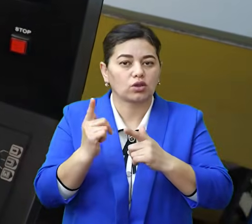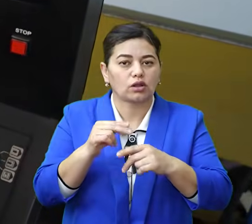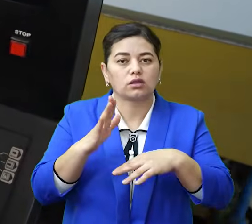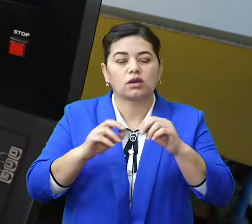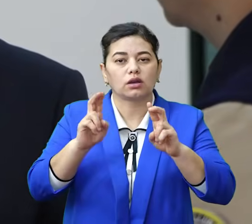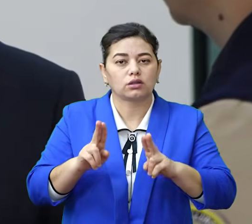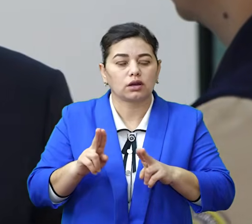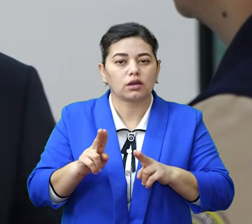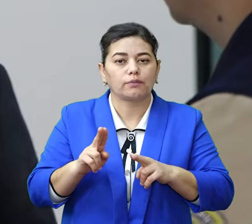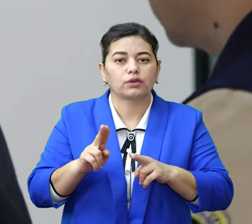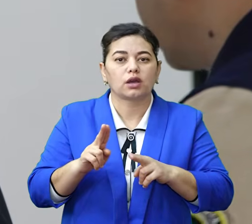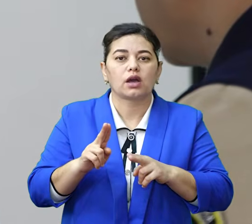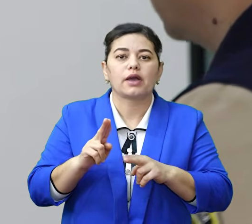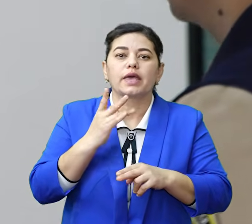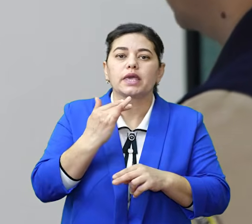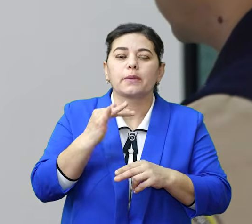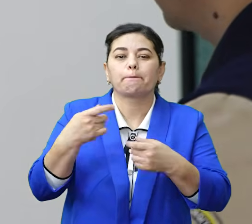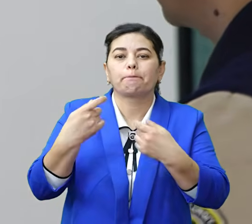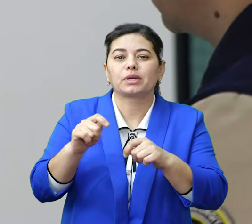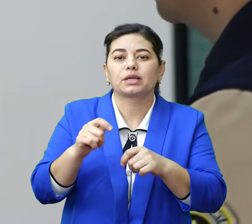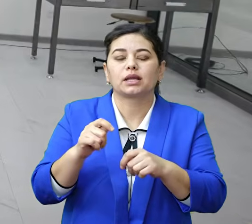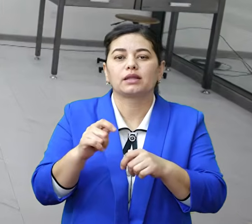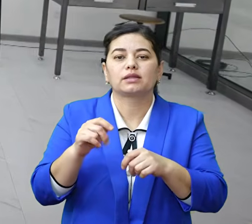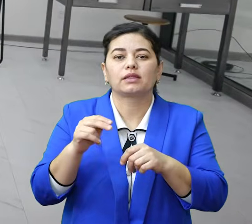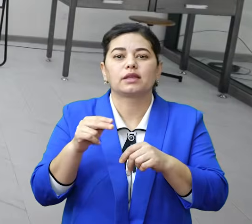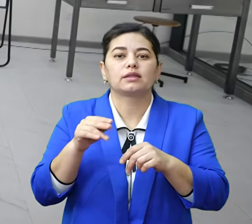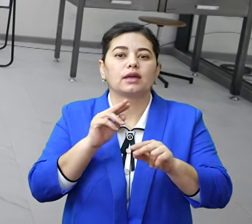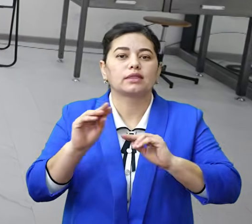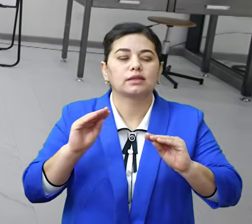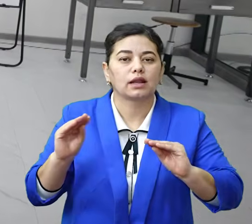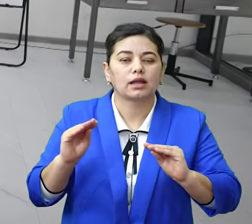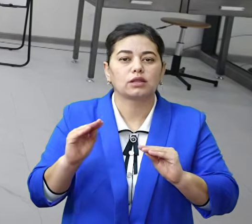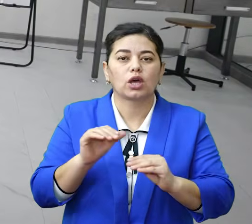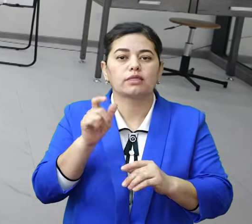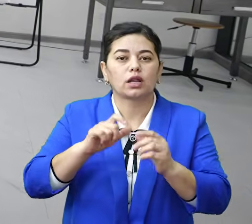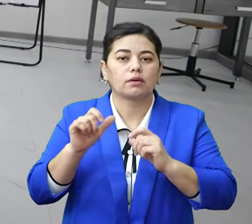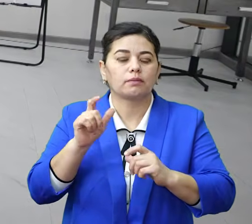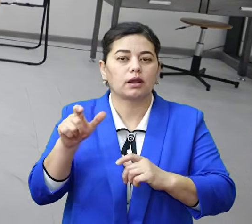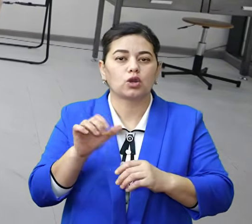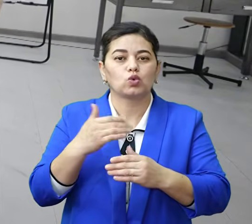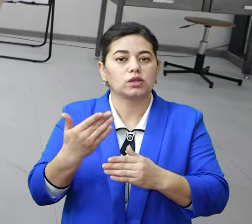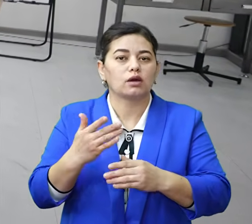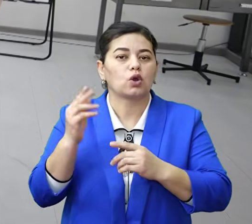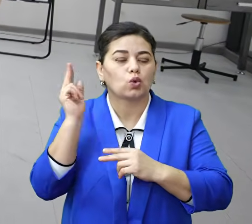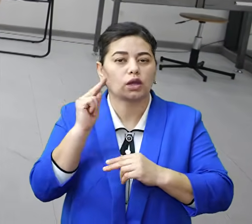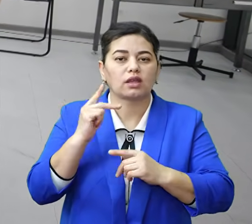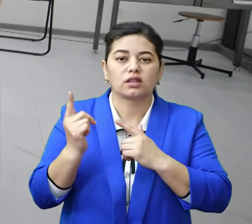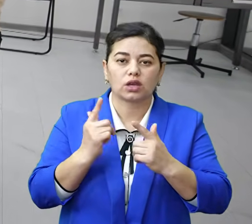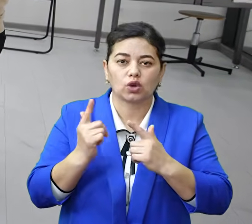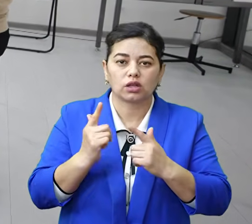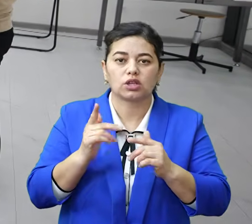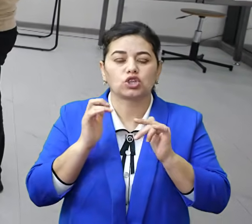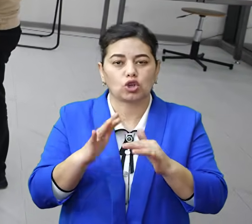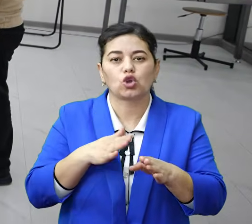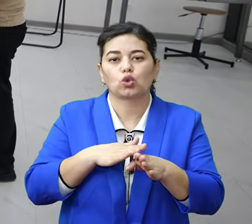Bu o'sha import qilinadigan detallarni talabalar o'zlari o'rganadi, tayyorlaydi,